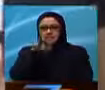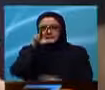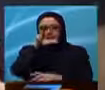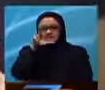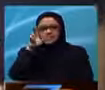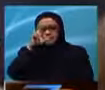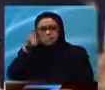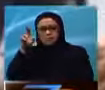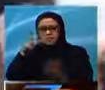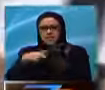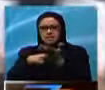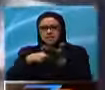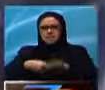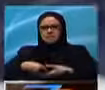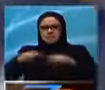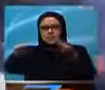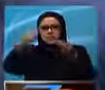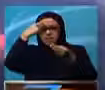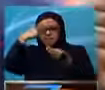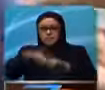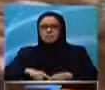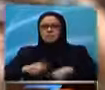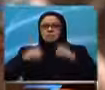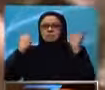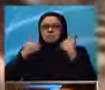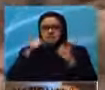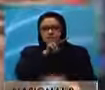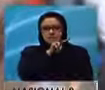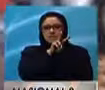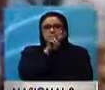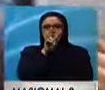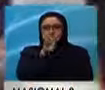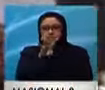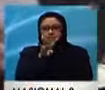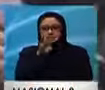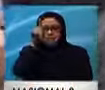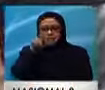sempena sambutan Aidilfitri mulai 24 Jun hingga 17 Julai ini.